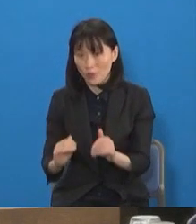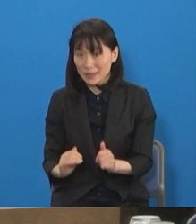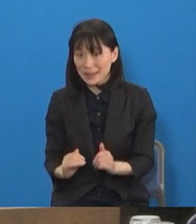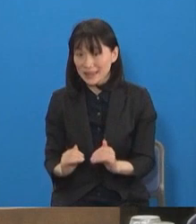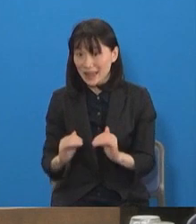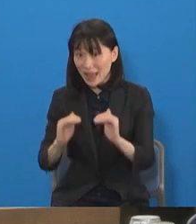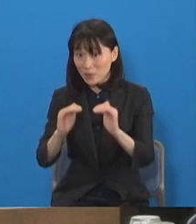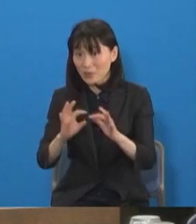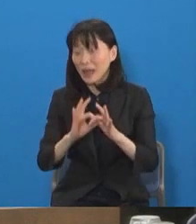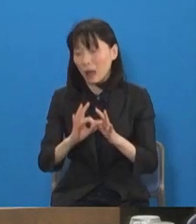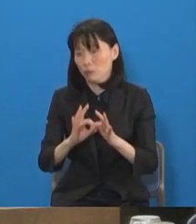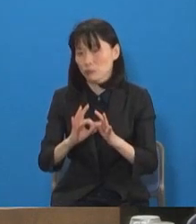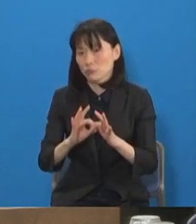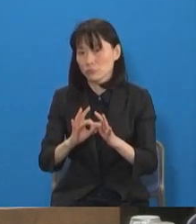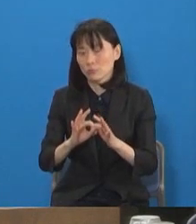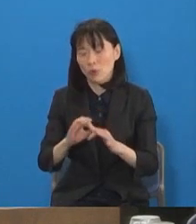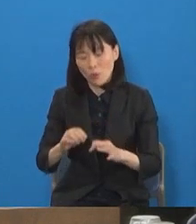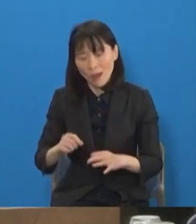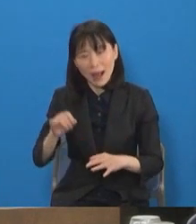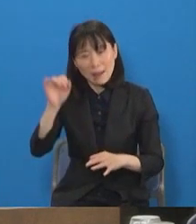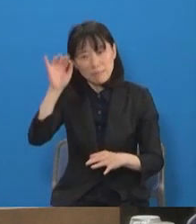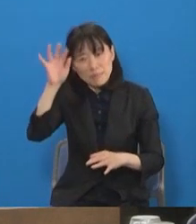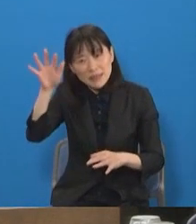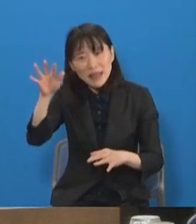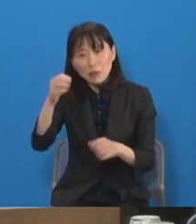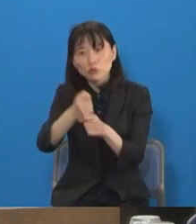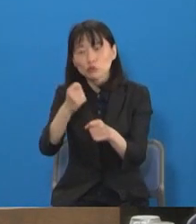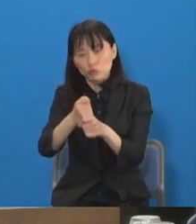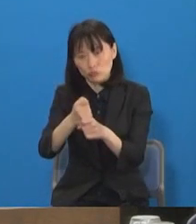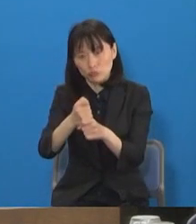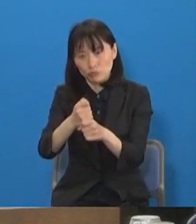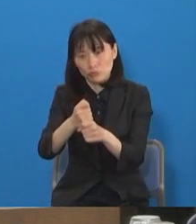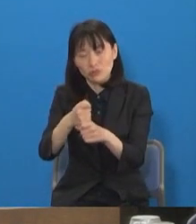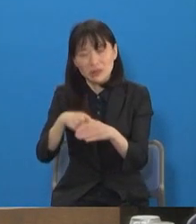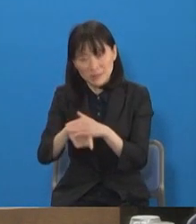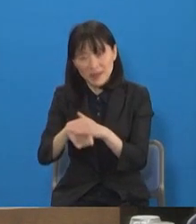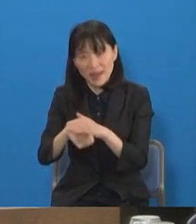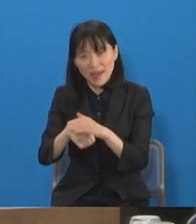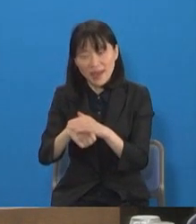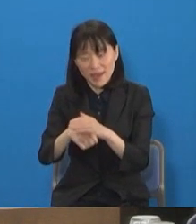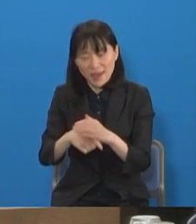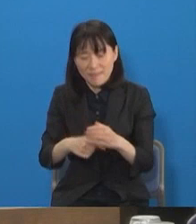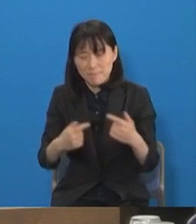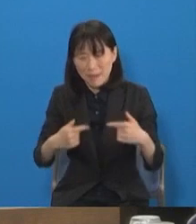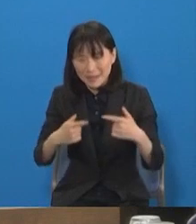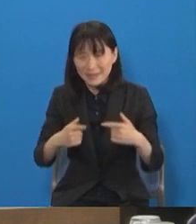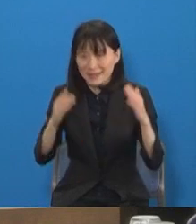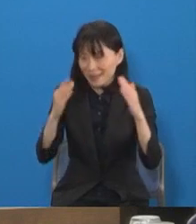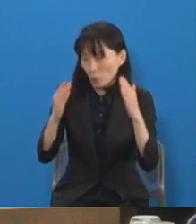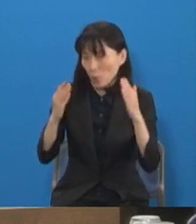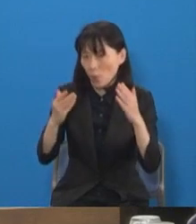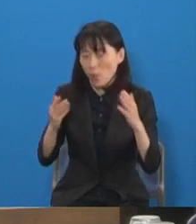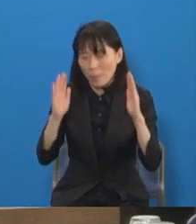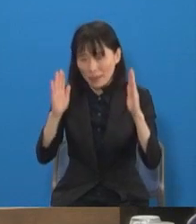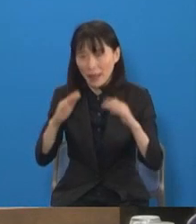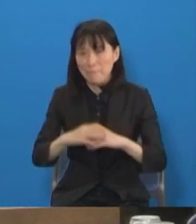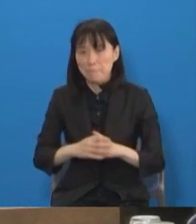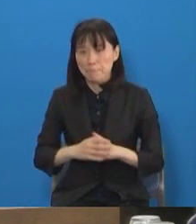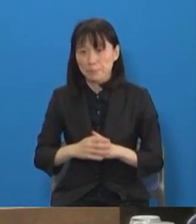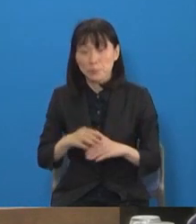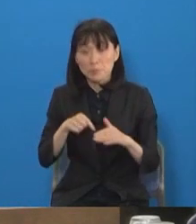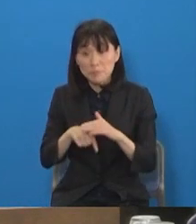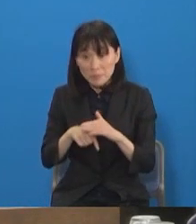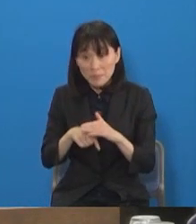わること、それ自体が未来を作ることに直結をするという使命感を持って日々勤務をされております。その意味